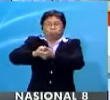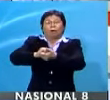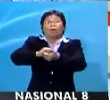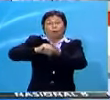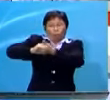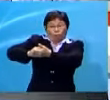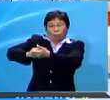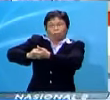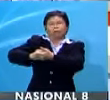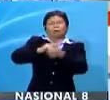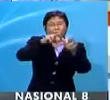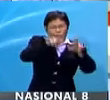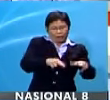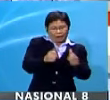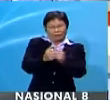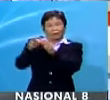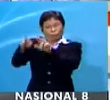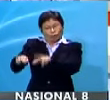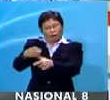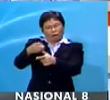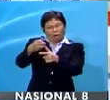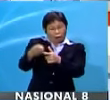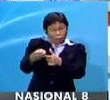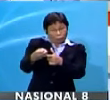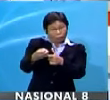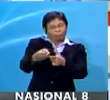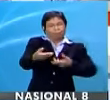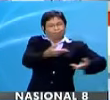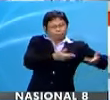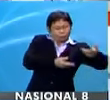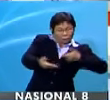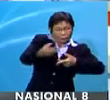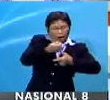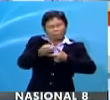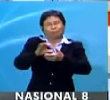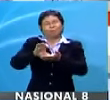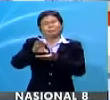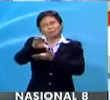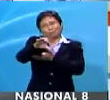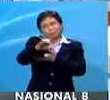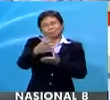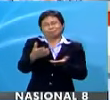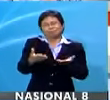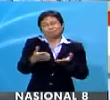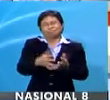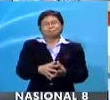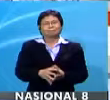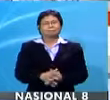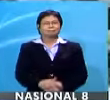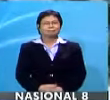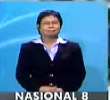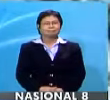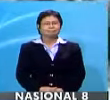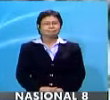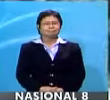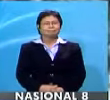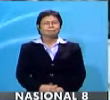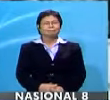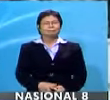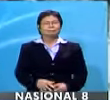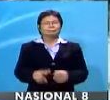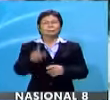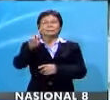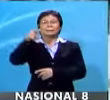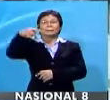itu sama ada antara rakyat dengan rakyat ataupun dalam bentuk perdagangan dan pelaburan jelas